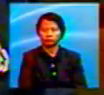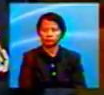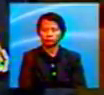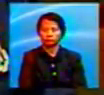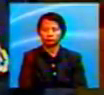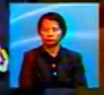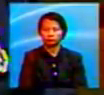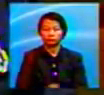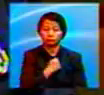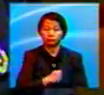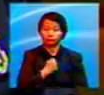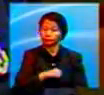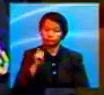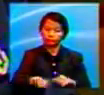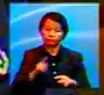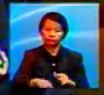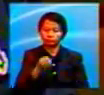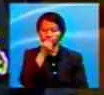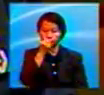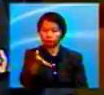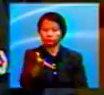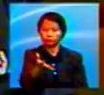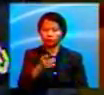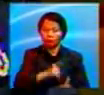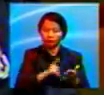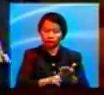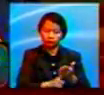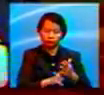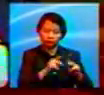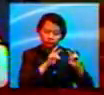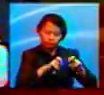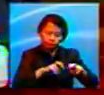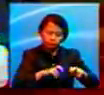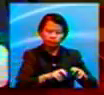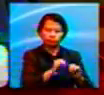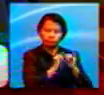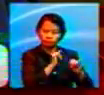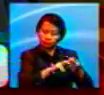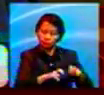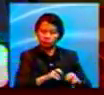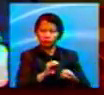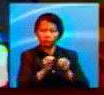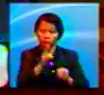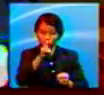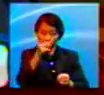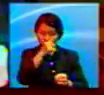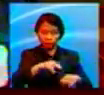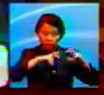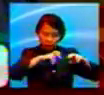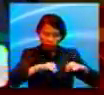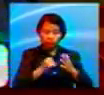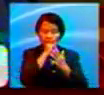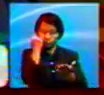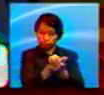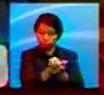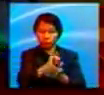And again, I'm sorry, I cannot tell you what is the findings. Number one, because it is a criminal investigation.